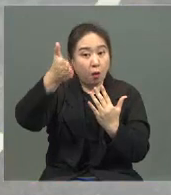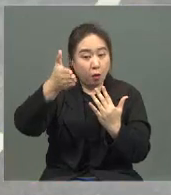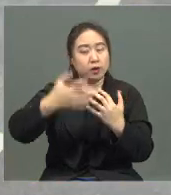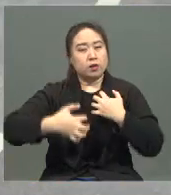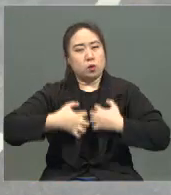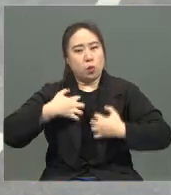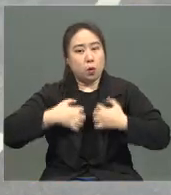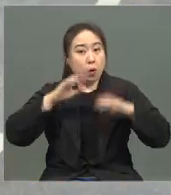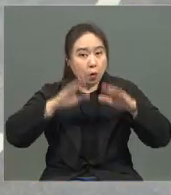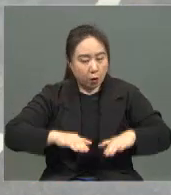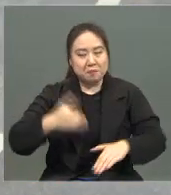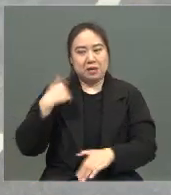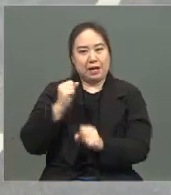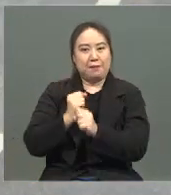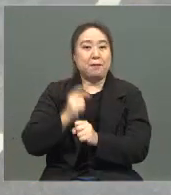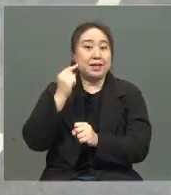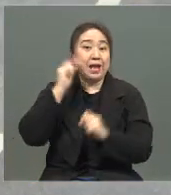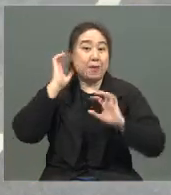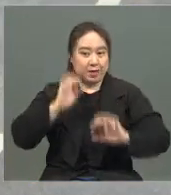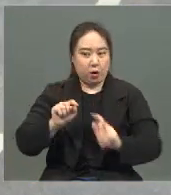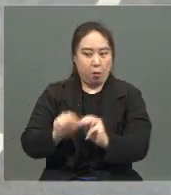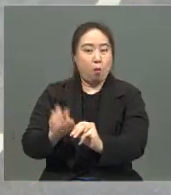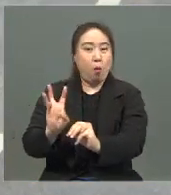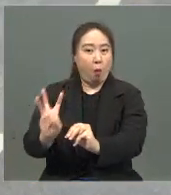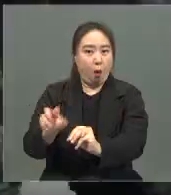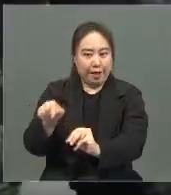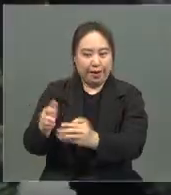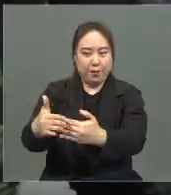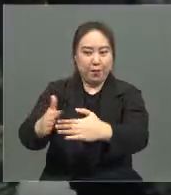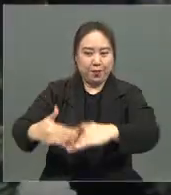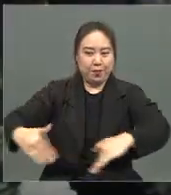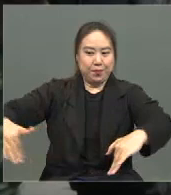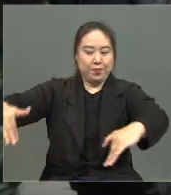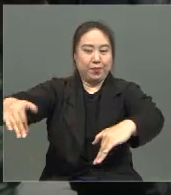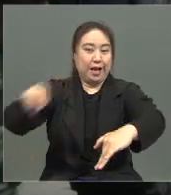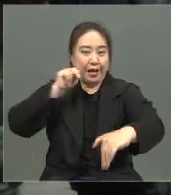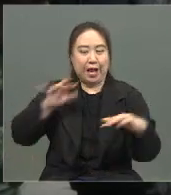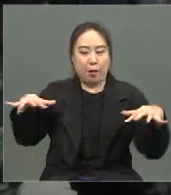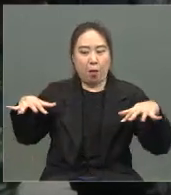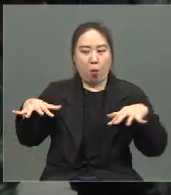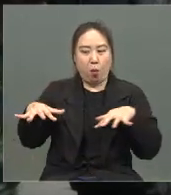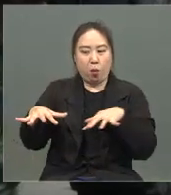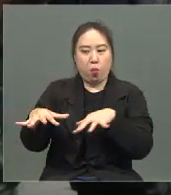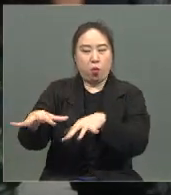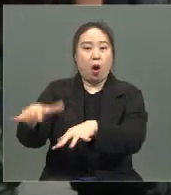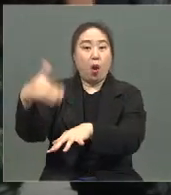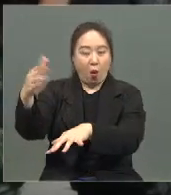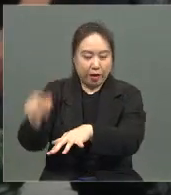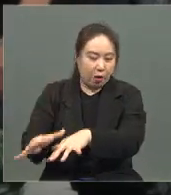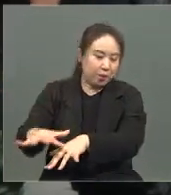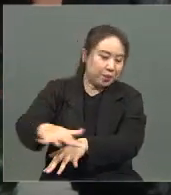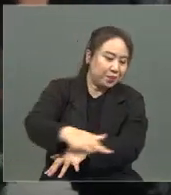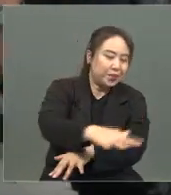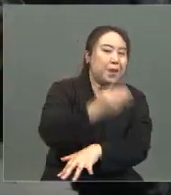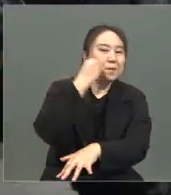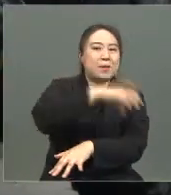แก้มลิงตรงหมู่6ที่ทุ่งบ้านนาเพื่อชะลอน้ำก่อนที่จะไหลเข้าท่วมบ้านเรือนประชาชนค่ะซึ่ง